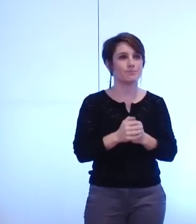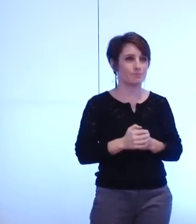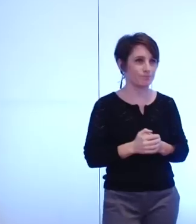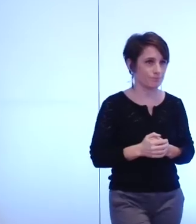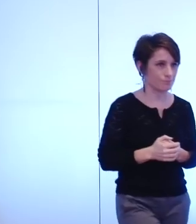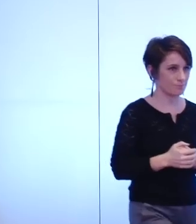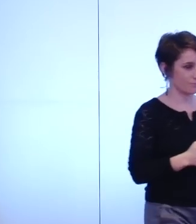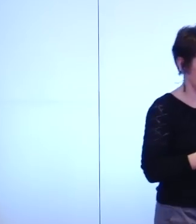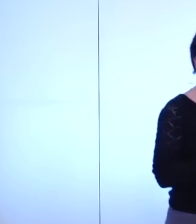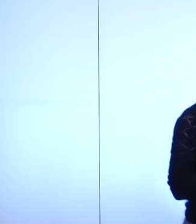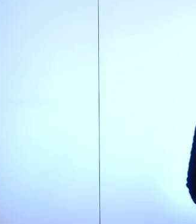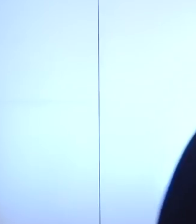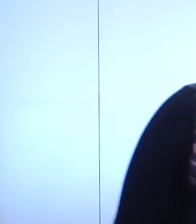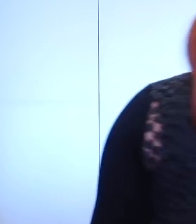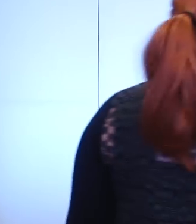et